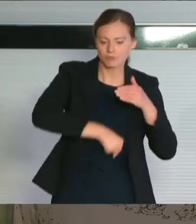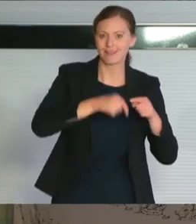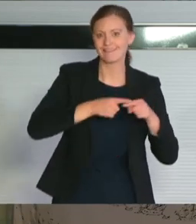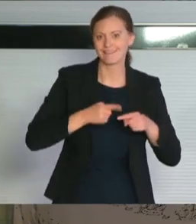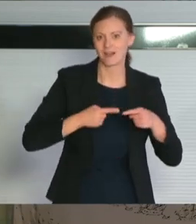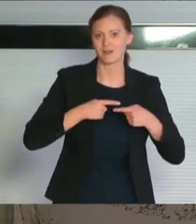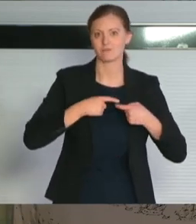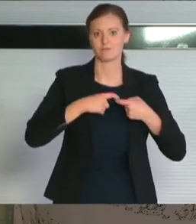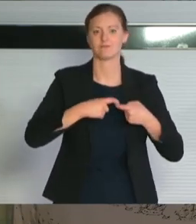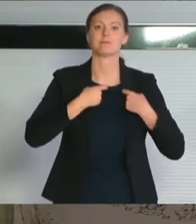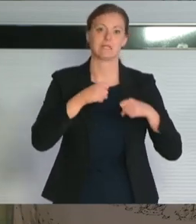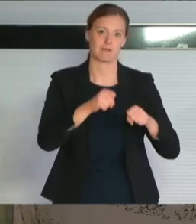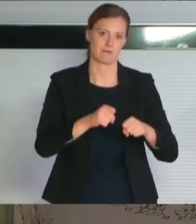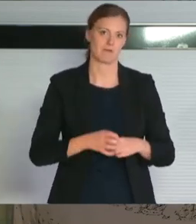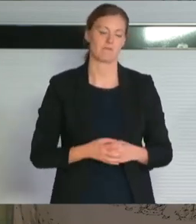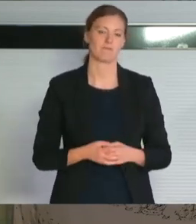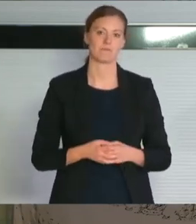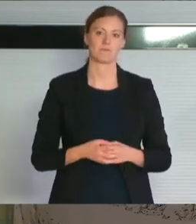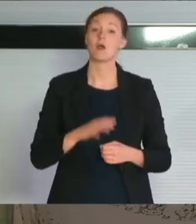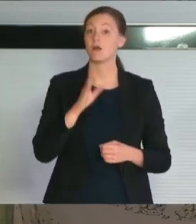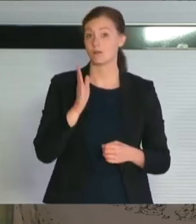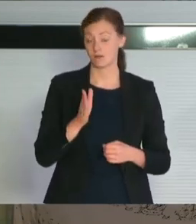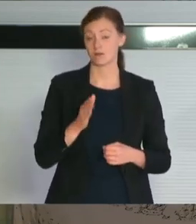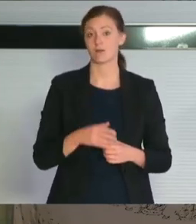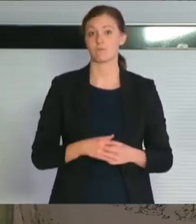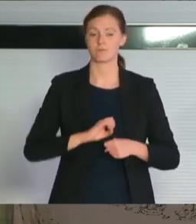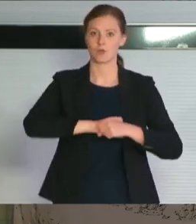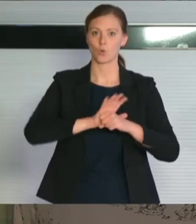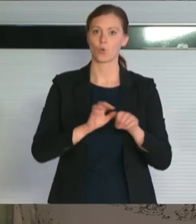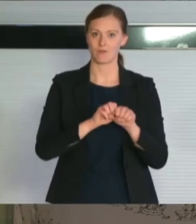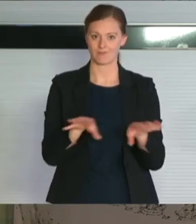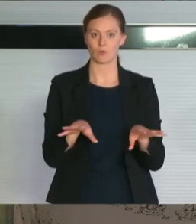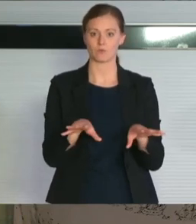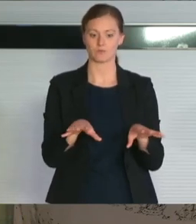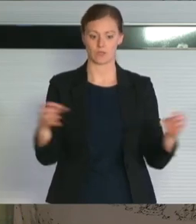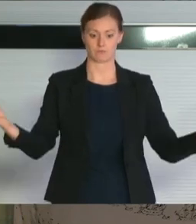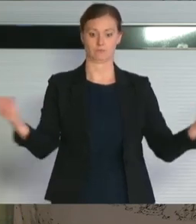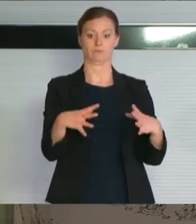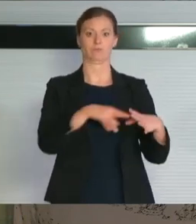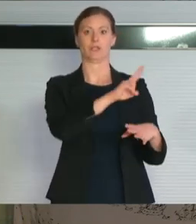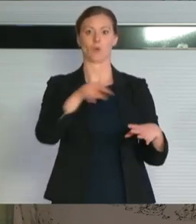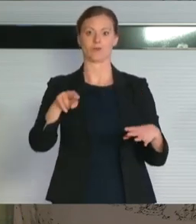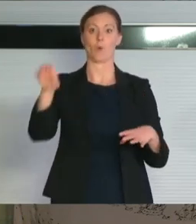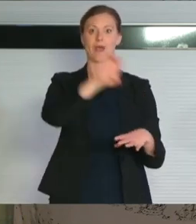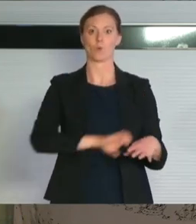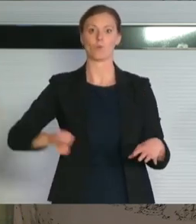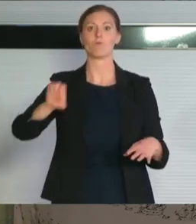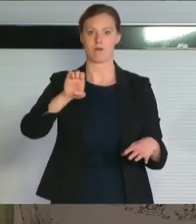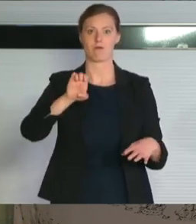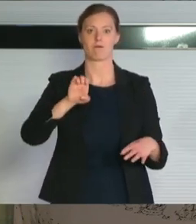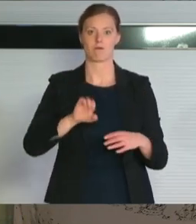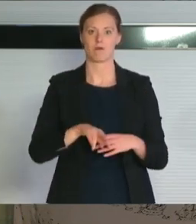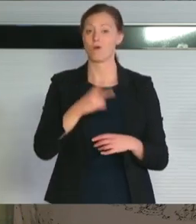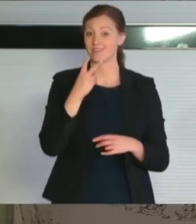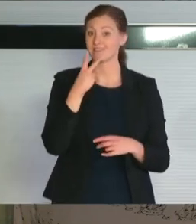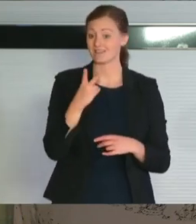på tiltakene. Takk for det. Koronaviruset har rammet Norge og Europa. Vi